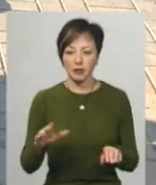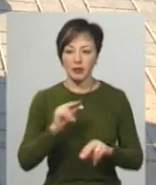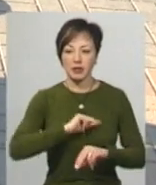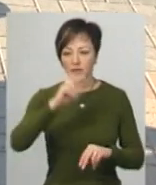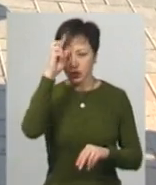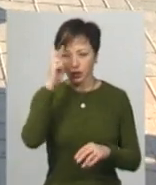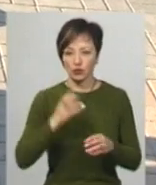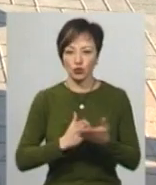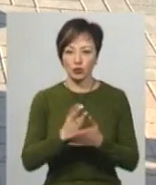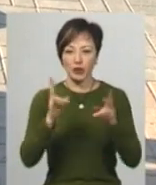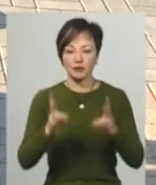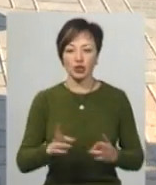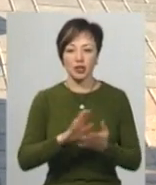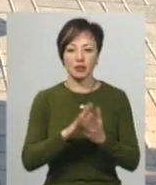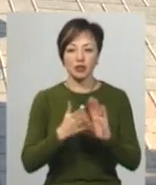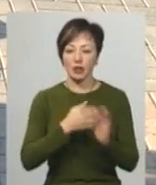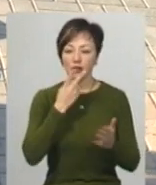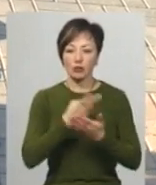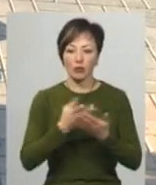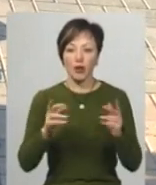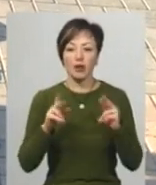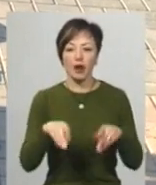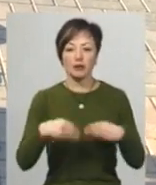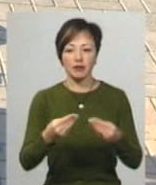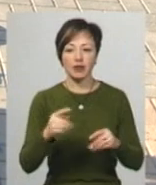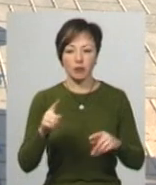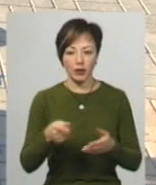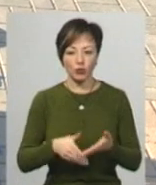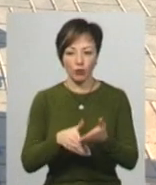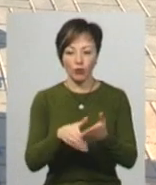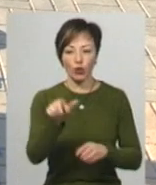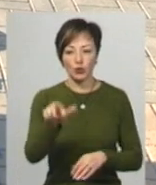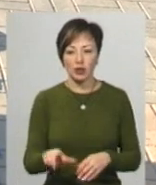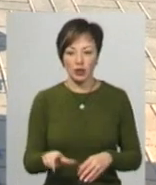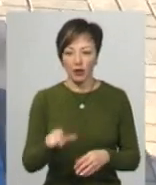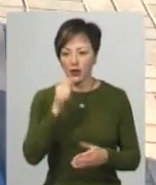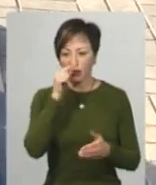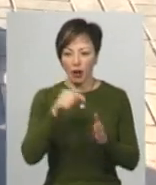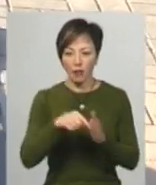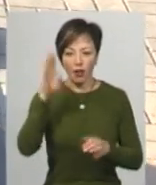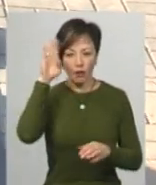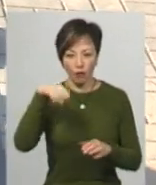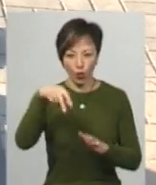Державної служби з надзвичайних ситуацій демонстрували, як надавати першу допомогу людині, яка втрапила у воду.